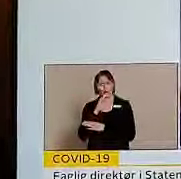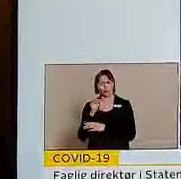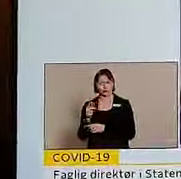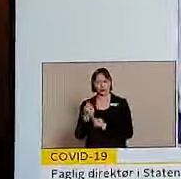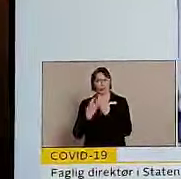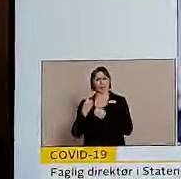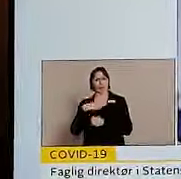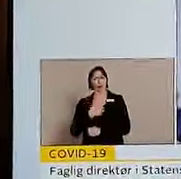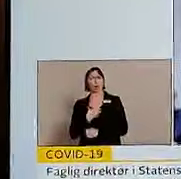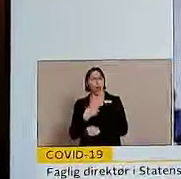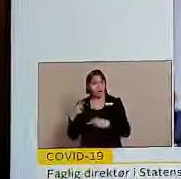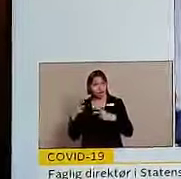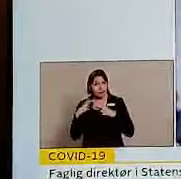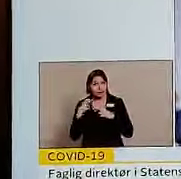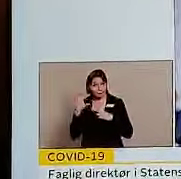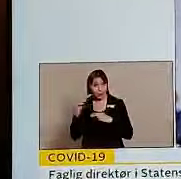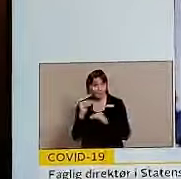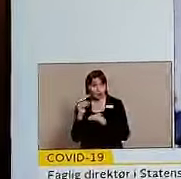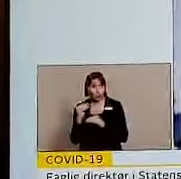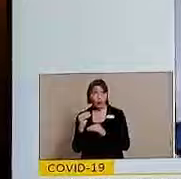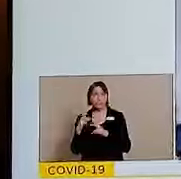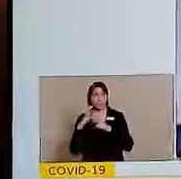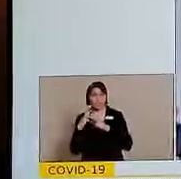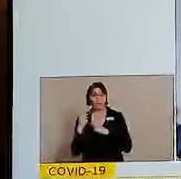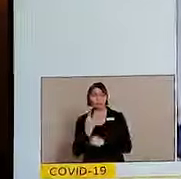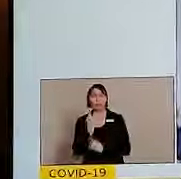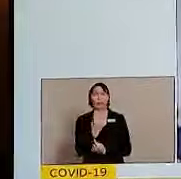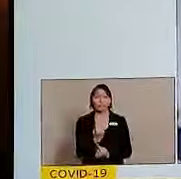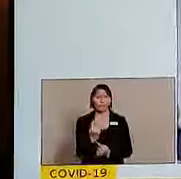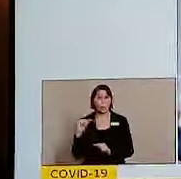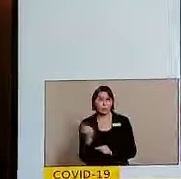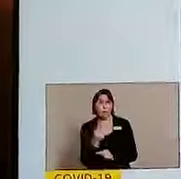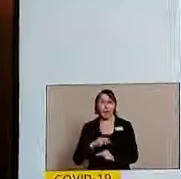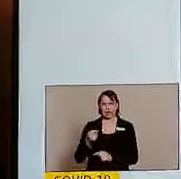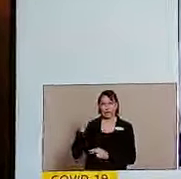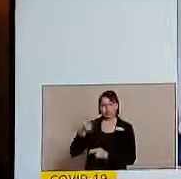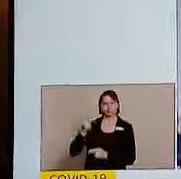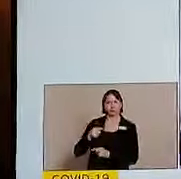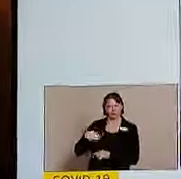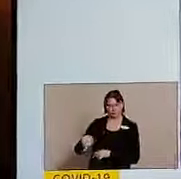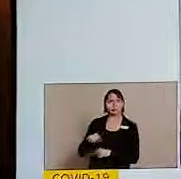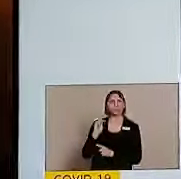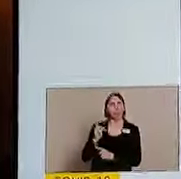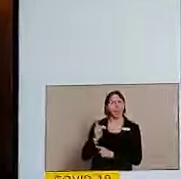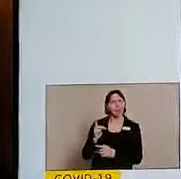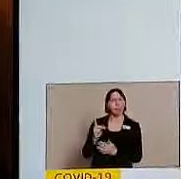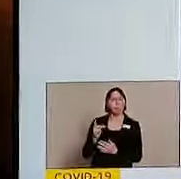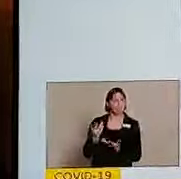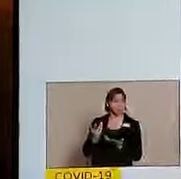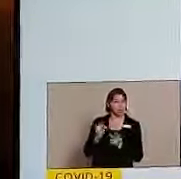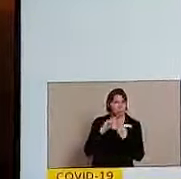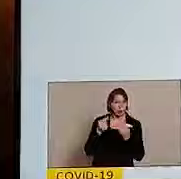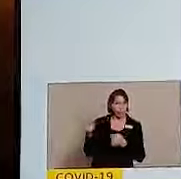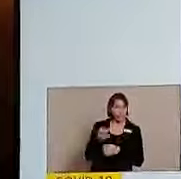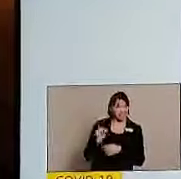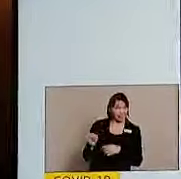والحذر. هذا ما لدي يعني من هذا المؤتمر. أنهي في هذه الكلمة على أن الحياة ما